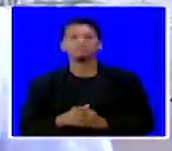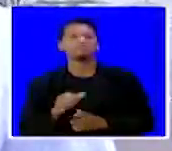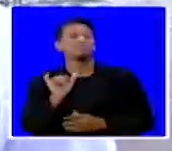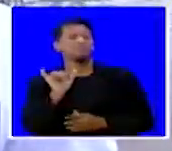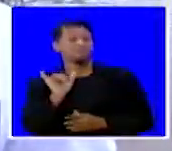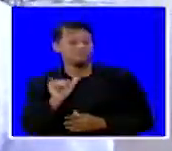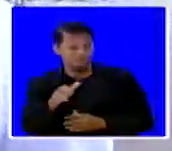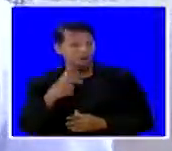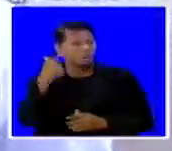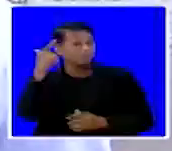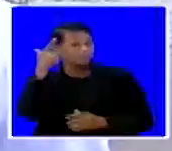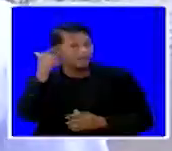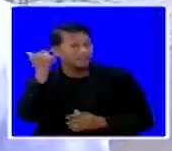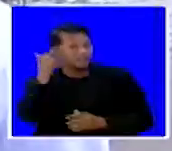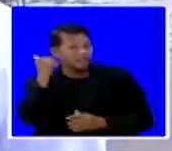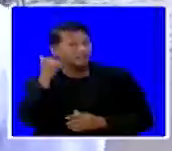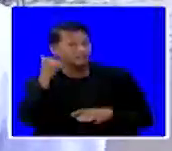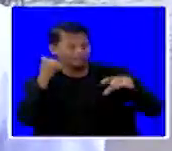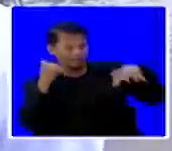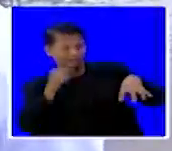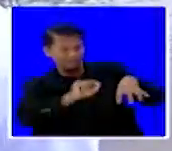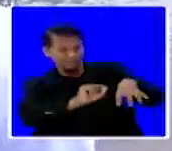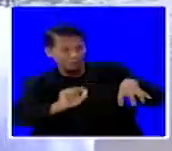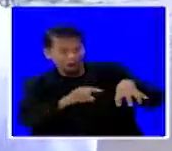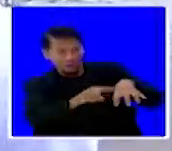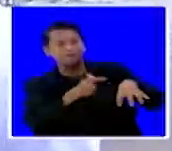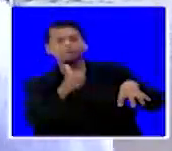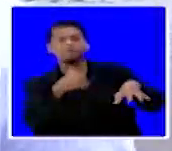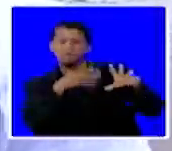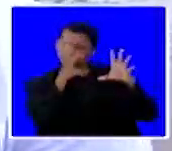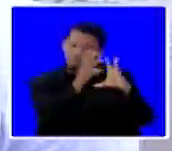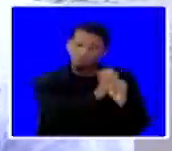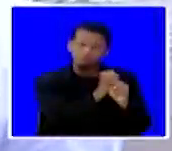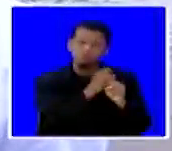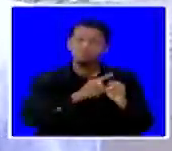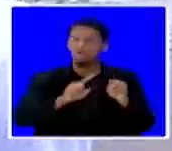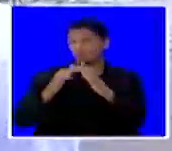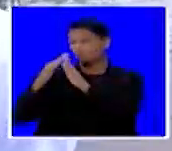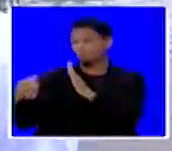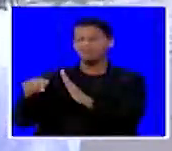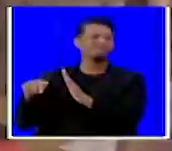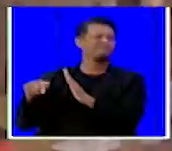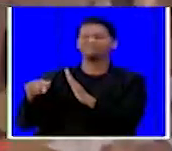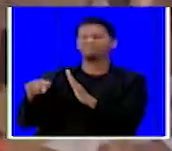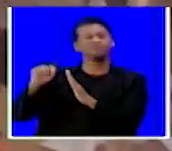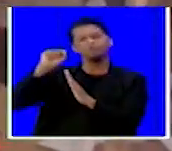ya. Apalagi di depan kamera, depan HP, depan laptop tuh kadang bukannya belajar, tapi malah maunya main HP